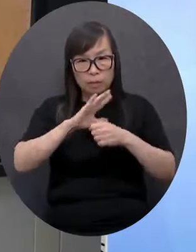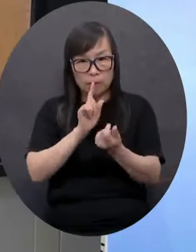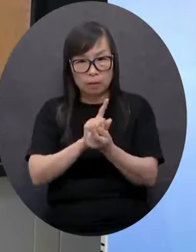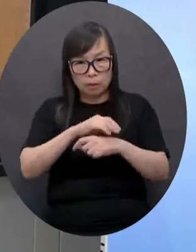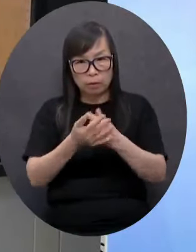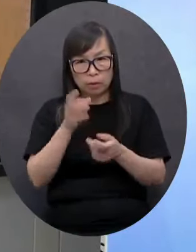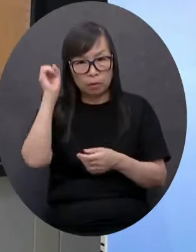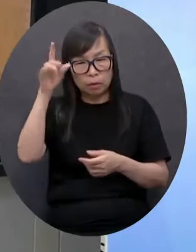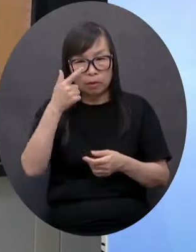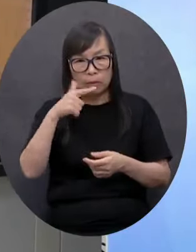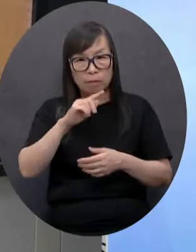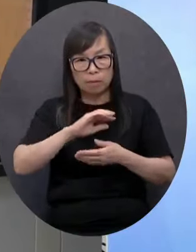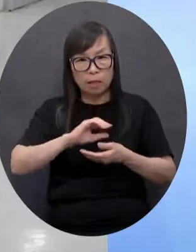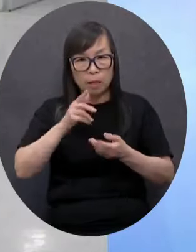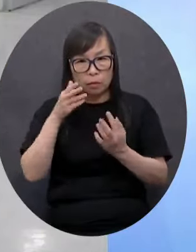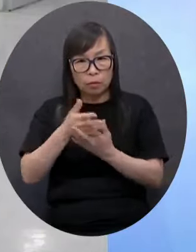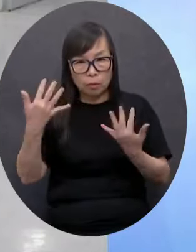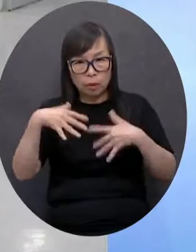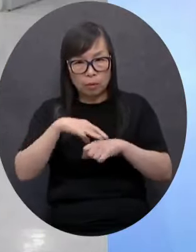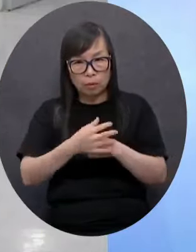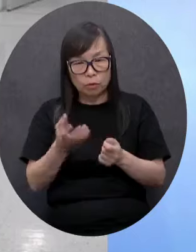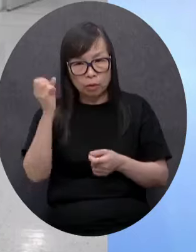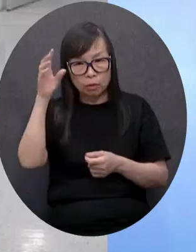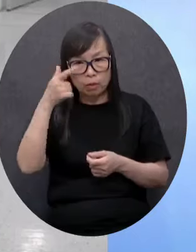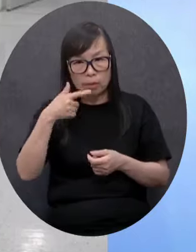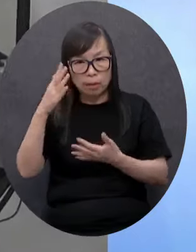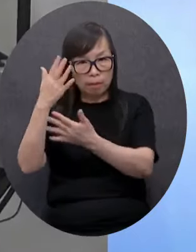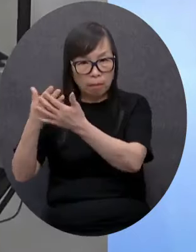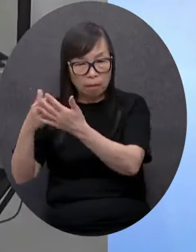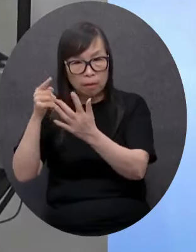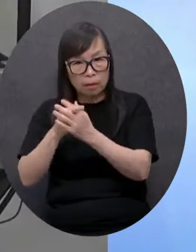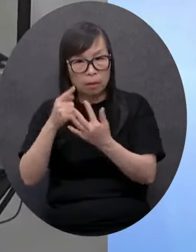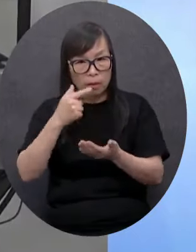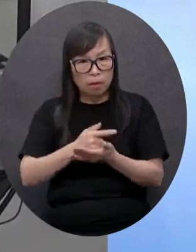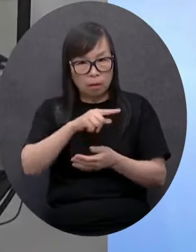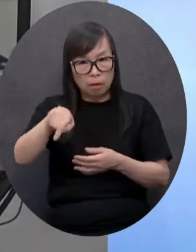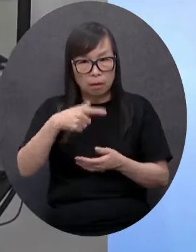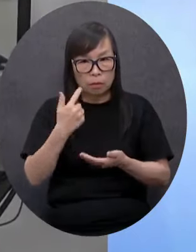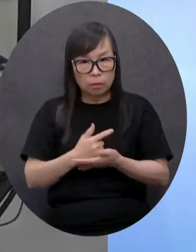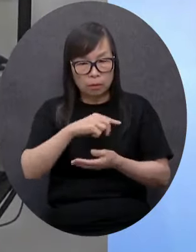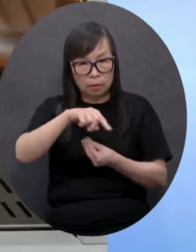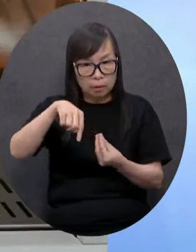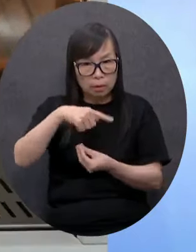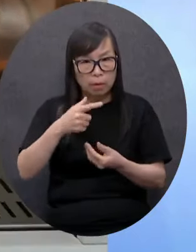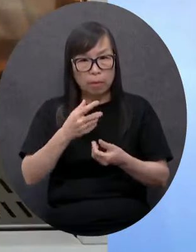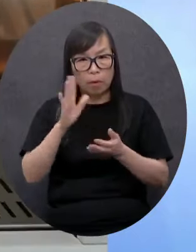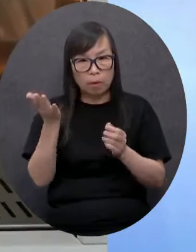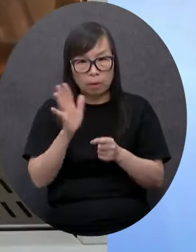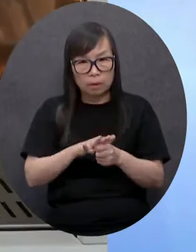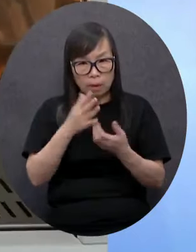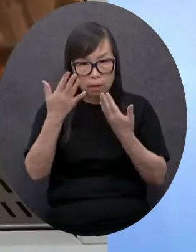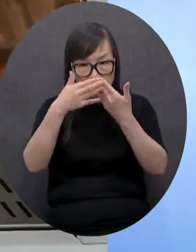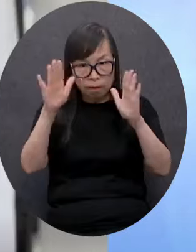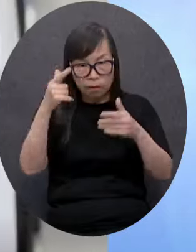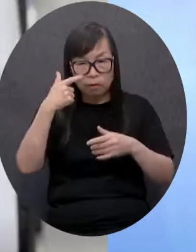球创新体系，主动融入全球创新网络，突出重点领域和关键环节，保持开放创新